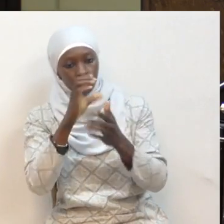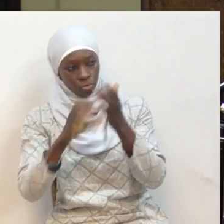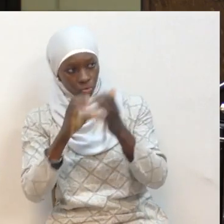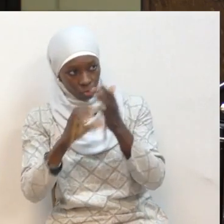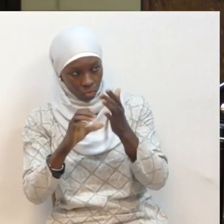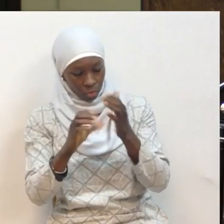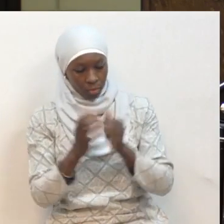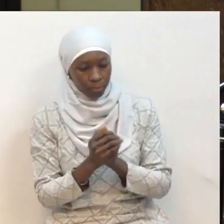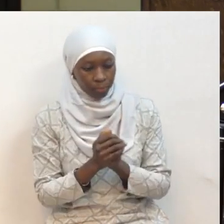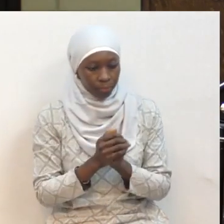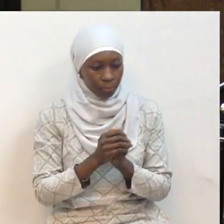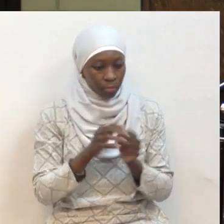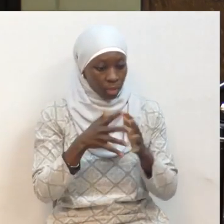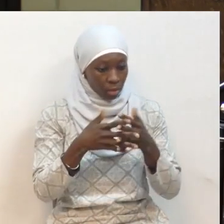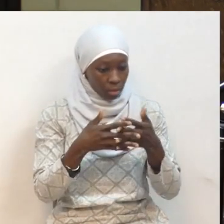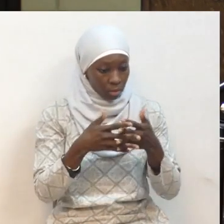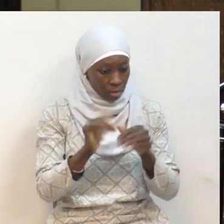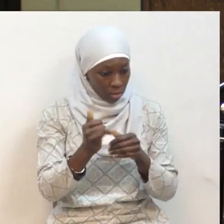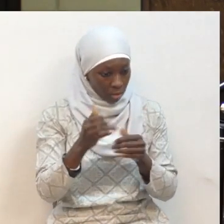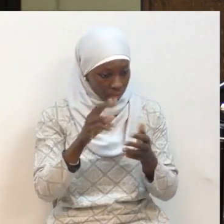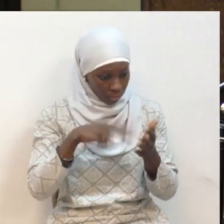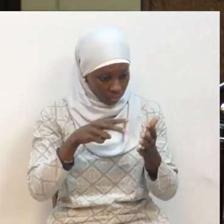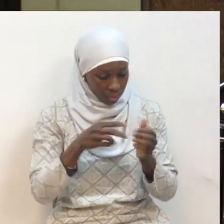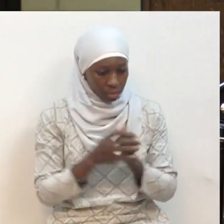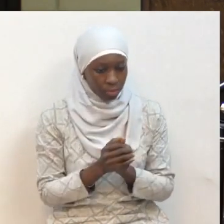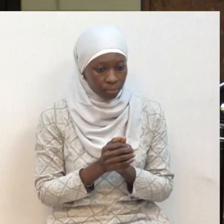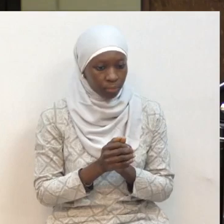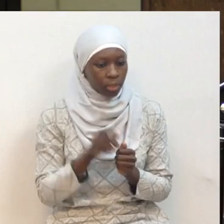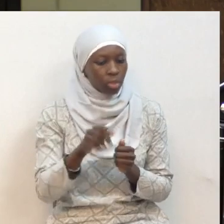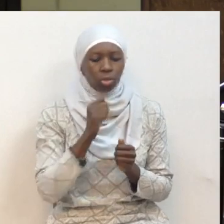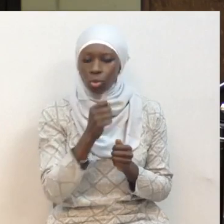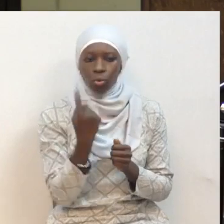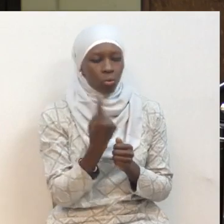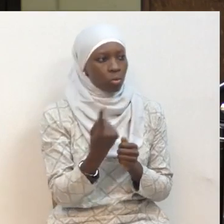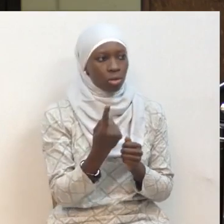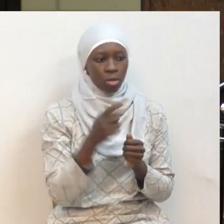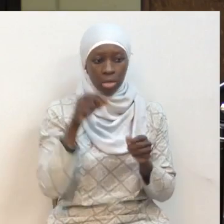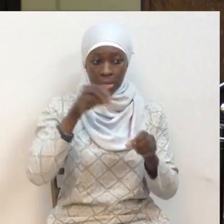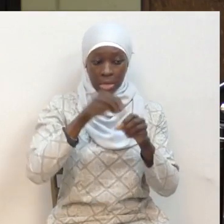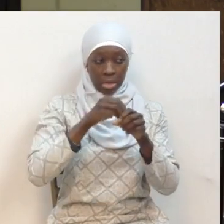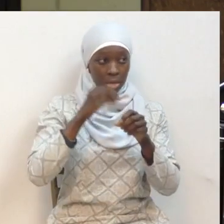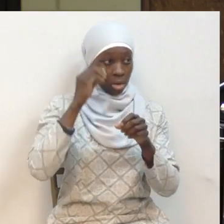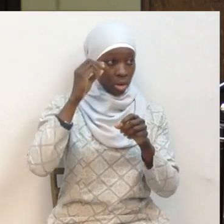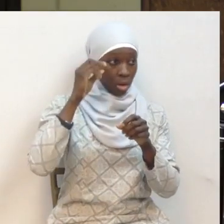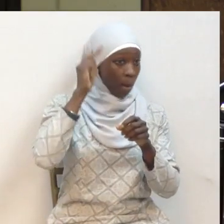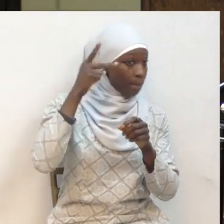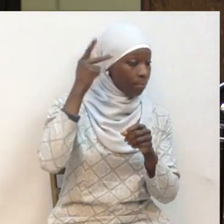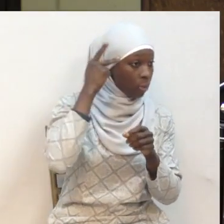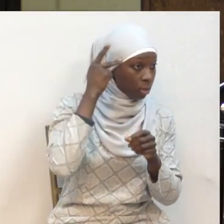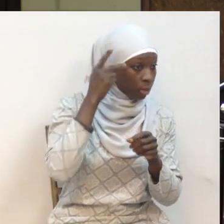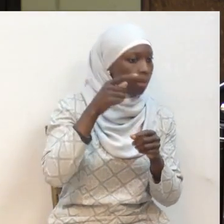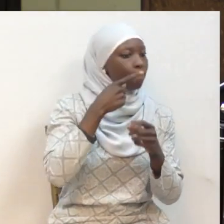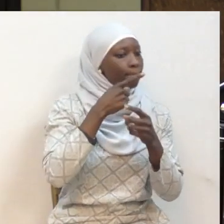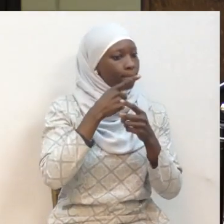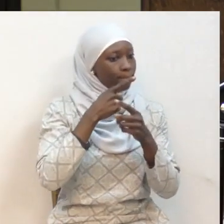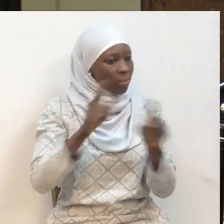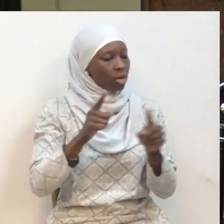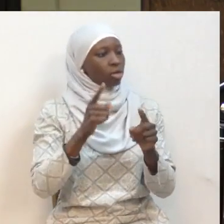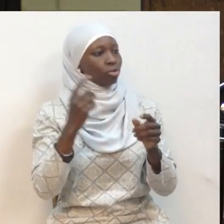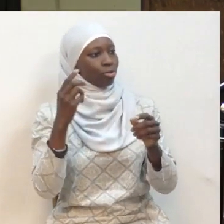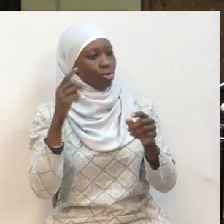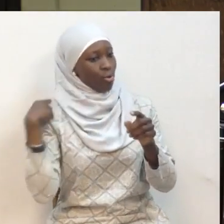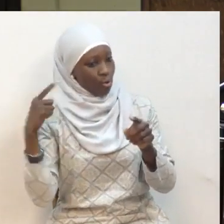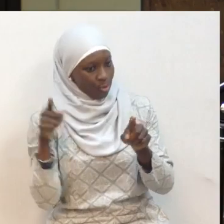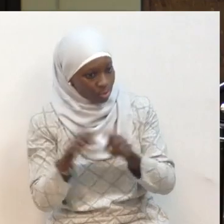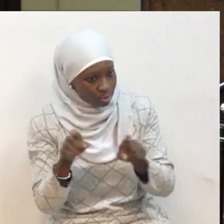شُورَ بَيْنَهُمْ. This is not only in politics. This is also applicable